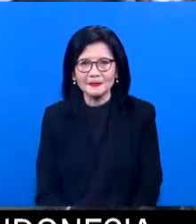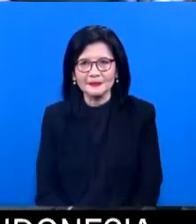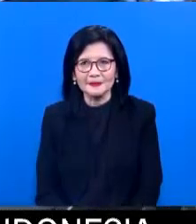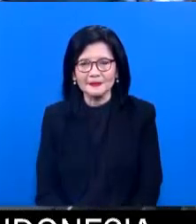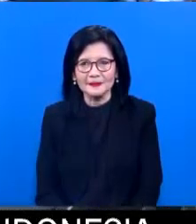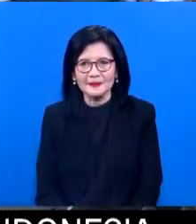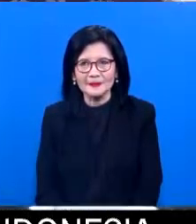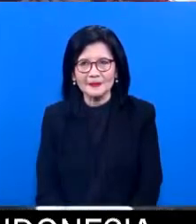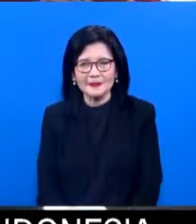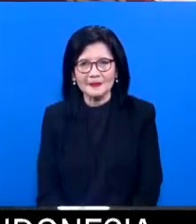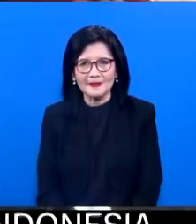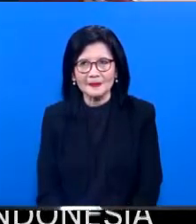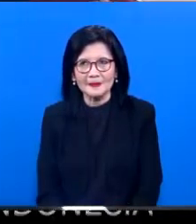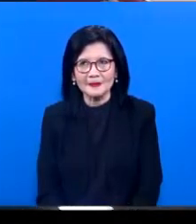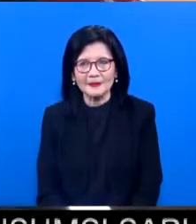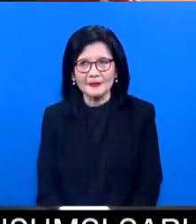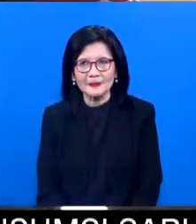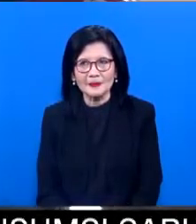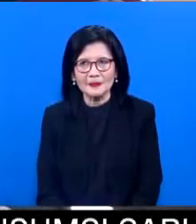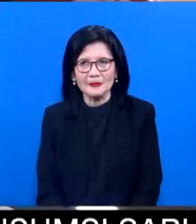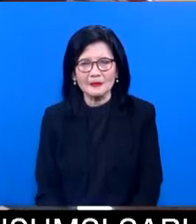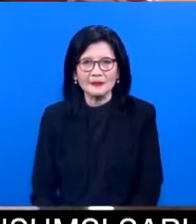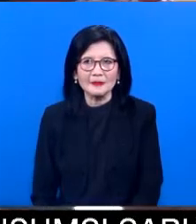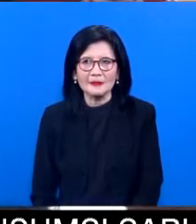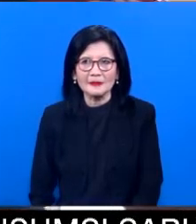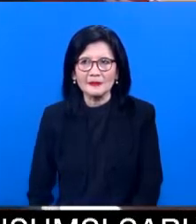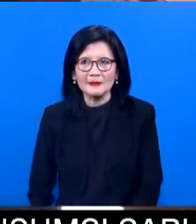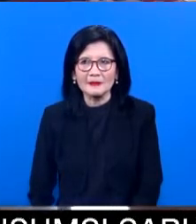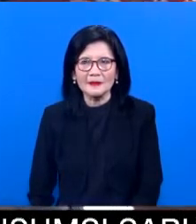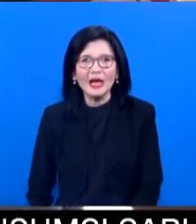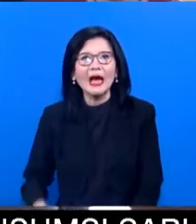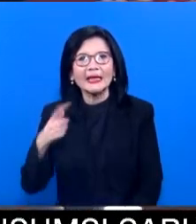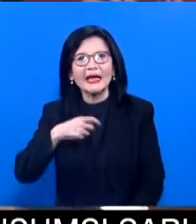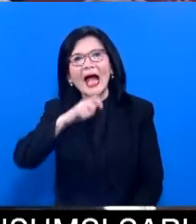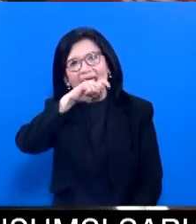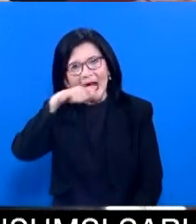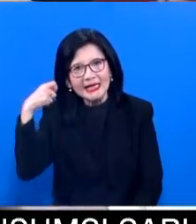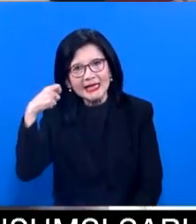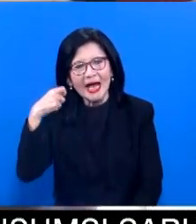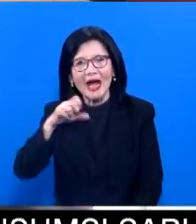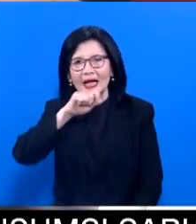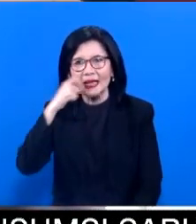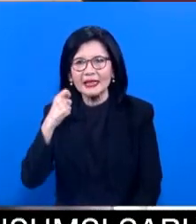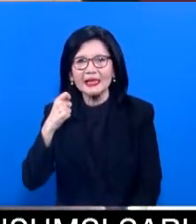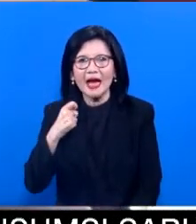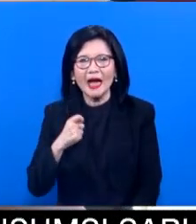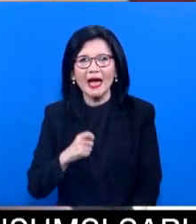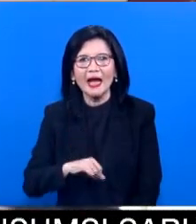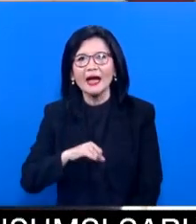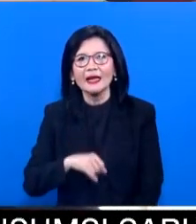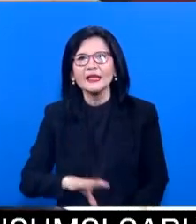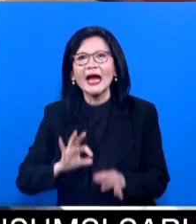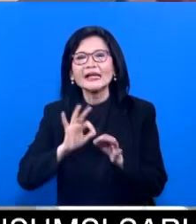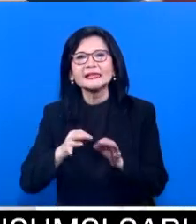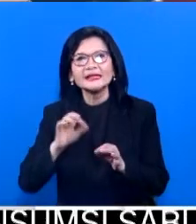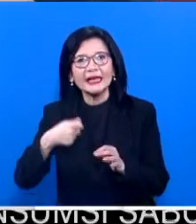Basicnya sih yang biasa berbeda itu pertama jenis daging. Jenis daging. Iya, habis jenis daging dan kemudian